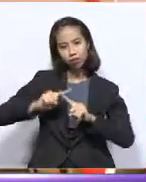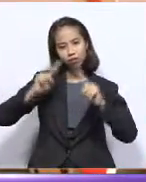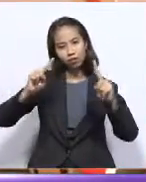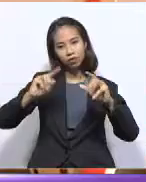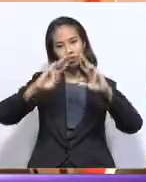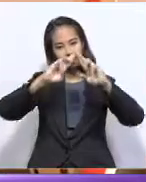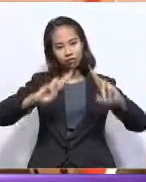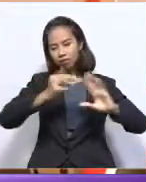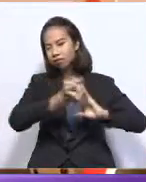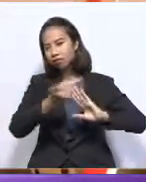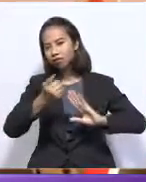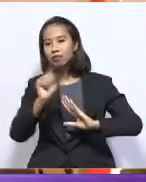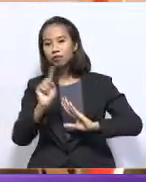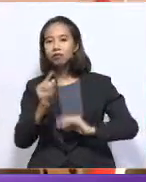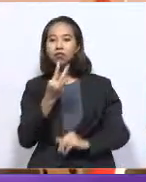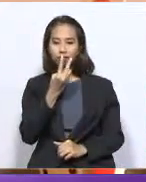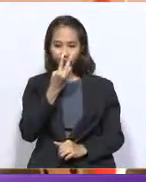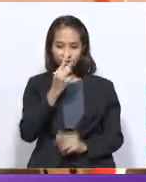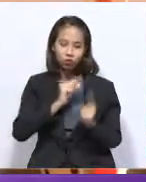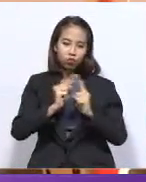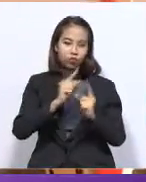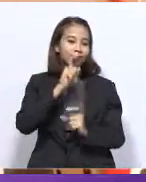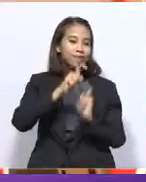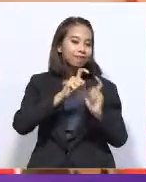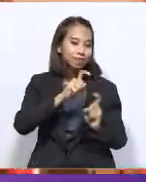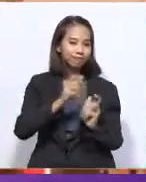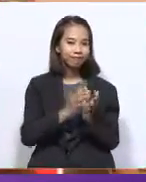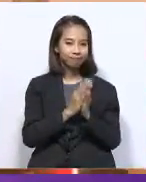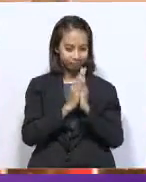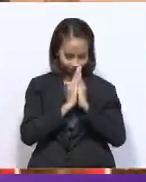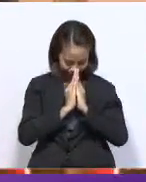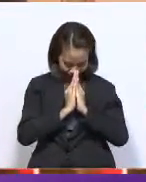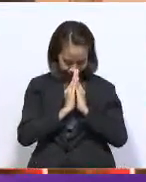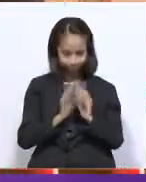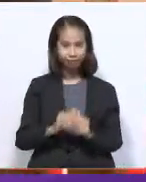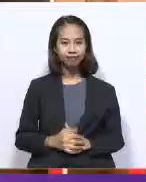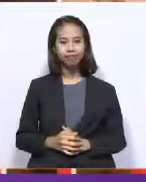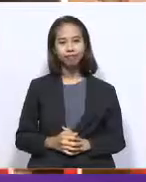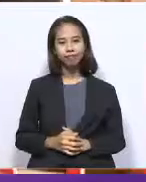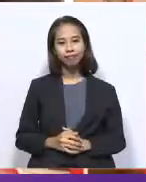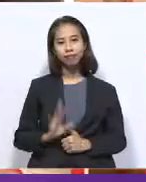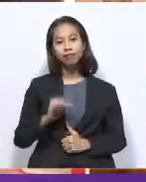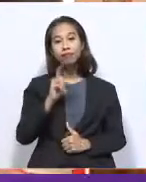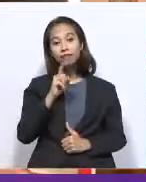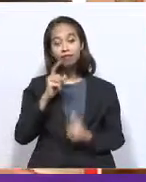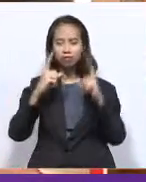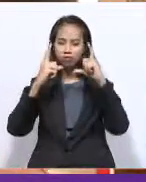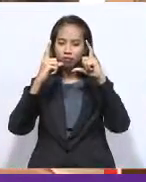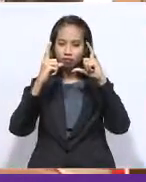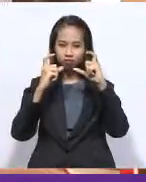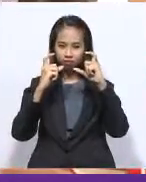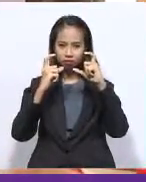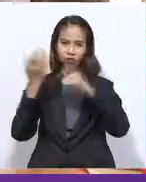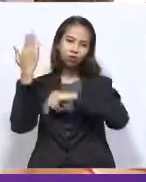ากบูธถ่ายรูปอื่นๆอย่างไรเดี๋ยวเราไปคุยกับเจ้าหน้าที่กันครับสวัสดีครับในส่วนของการถ่ายภาพนะฮะโ